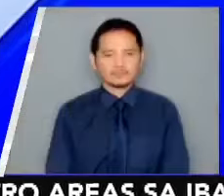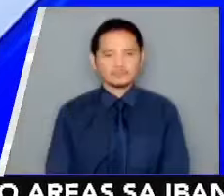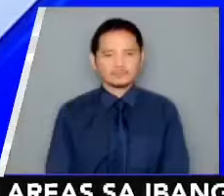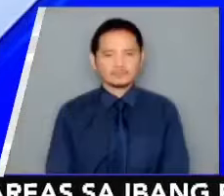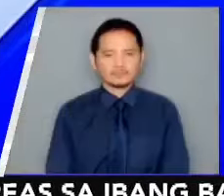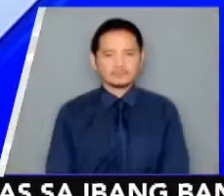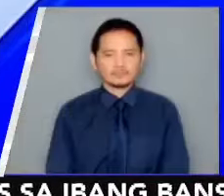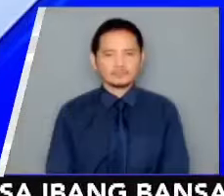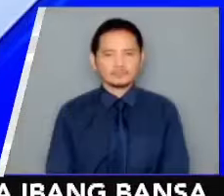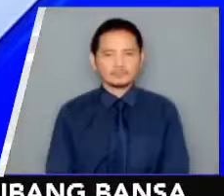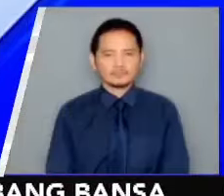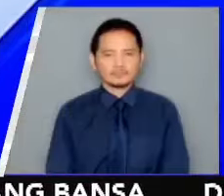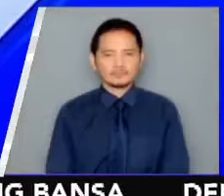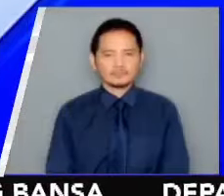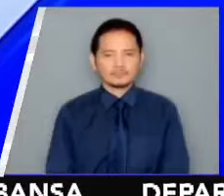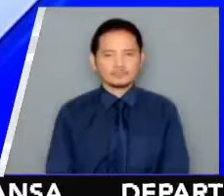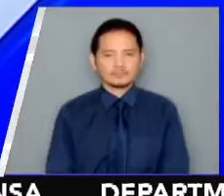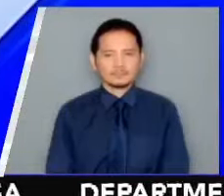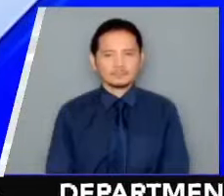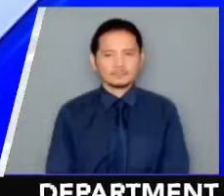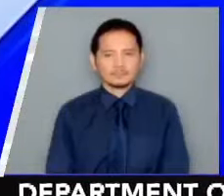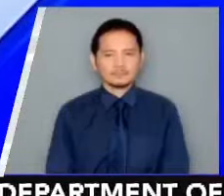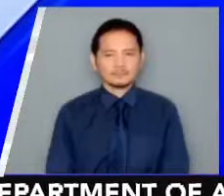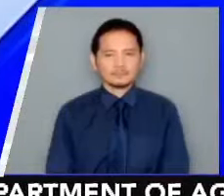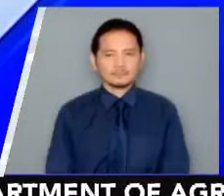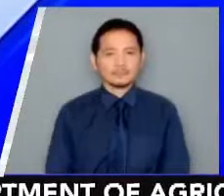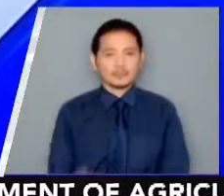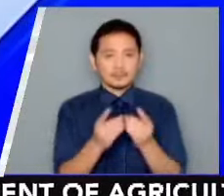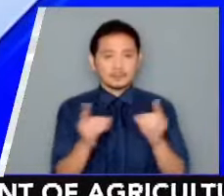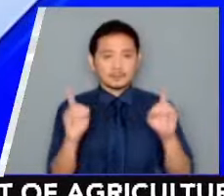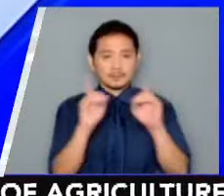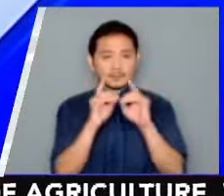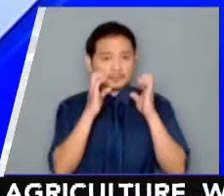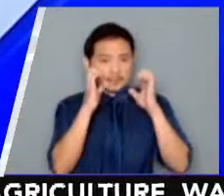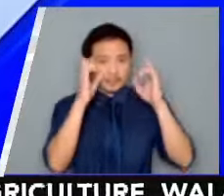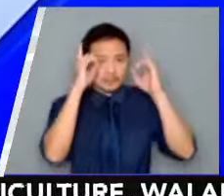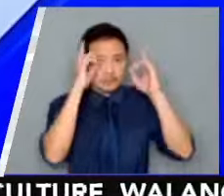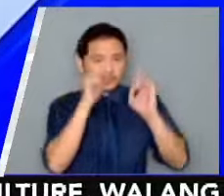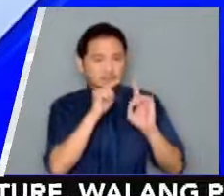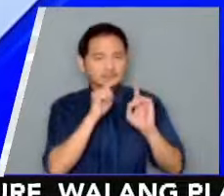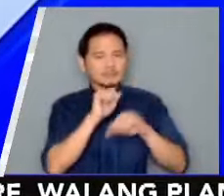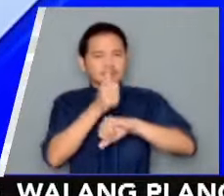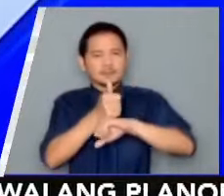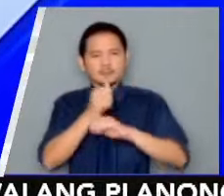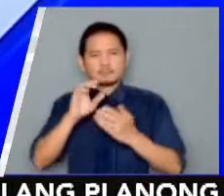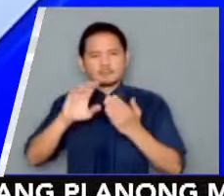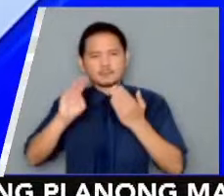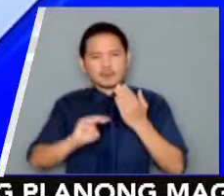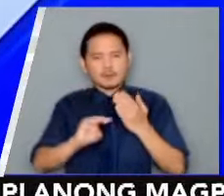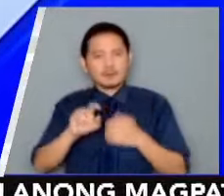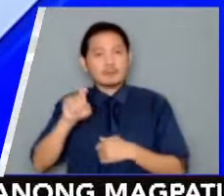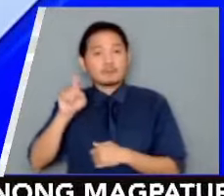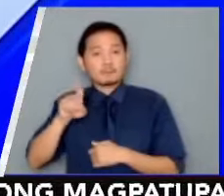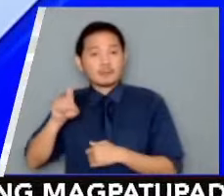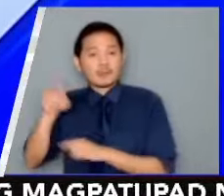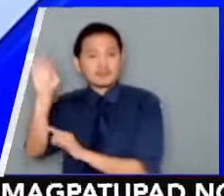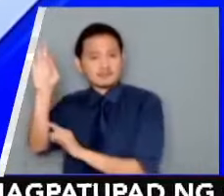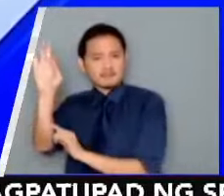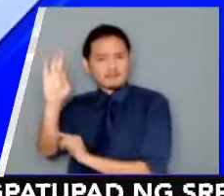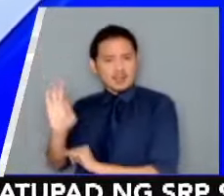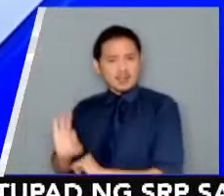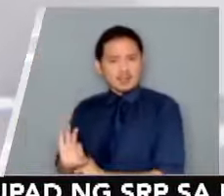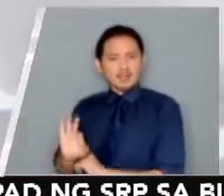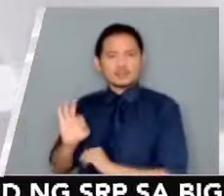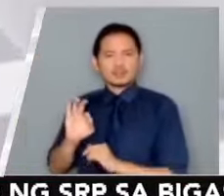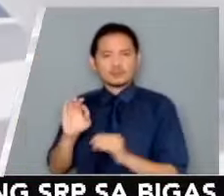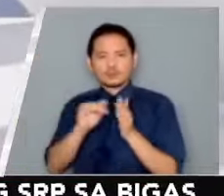Simula na ng Catch-up Fridays ng Department of Education para matulungan ang mga estudyante na mapabuti ang kanilang reading skills. Live mula sa Quezon City,